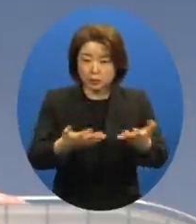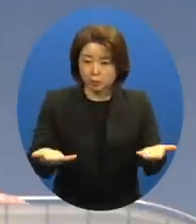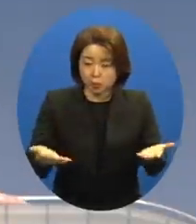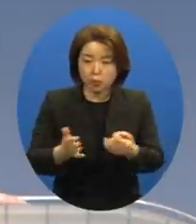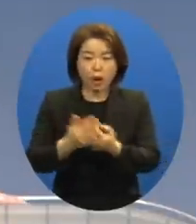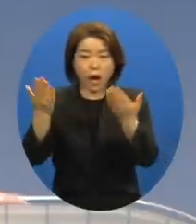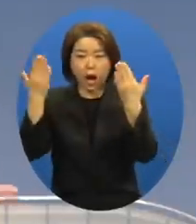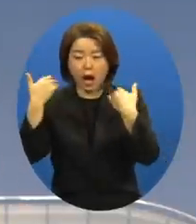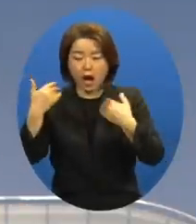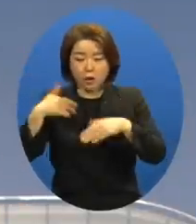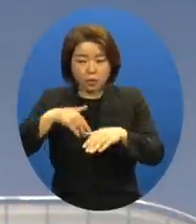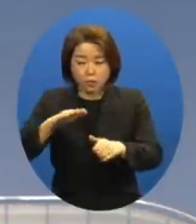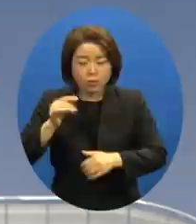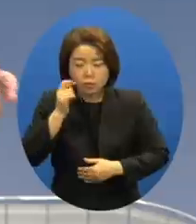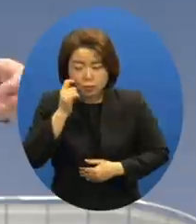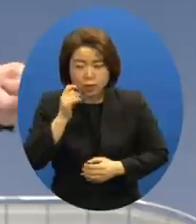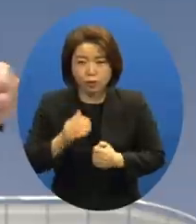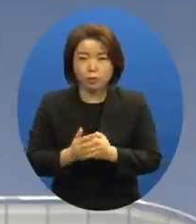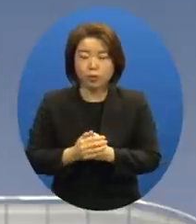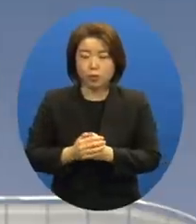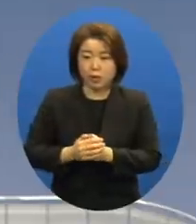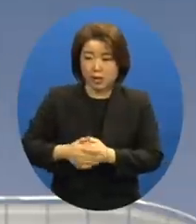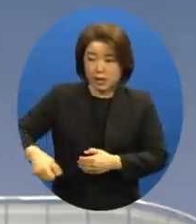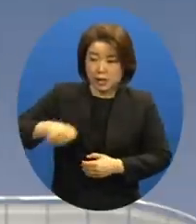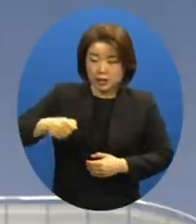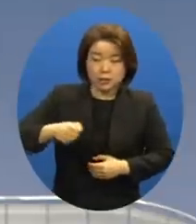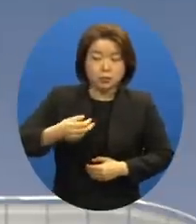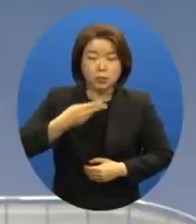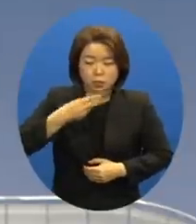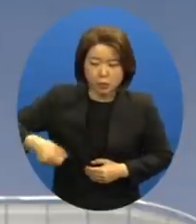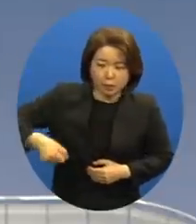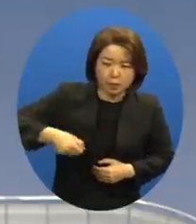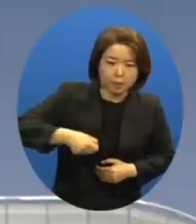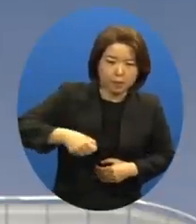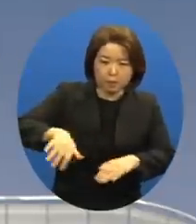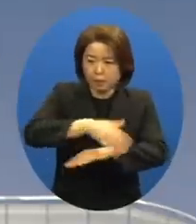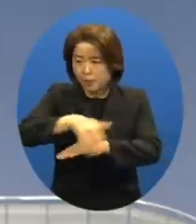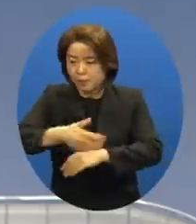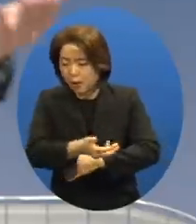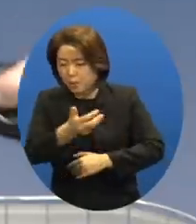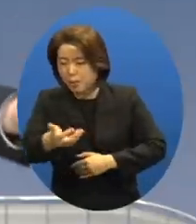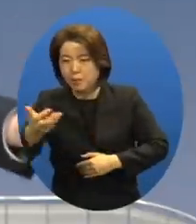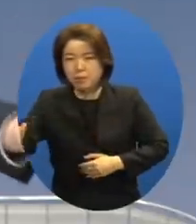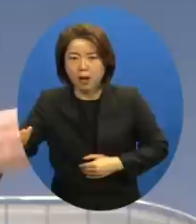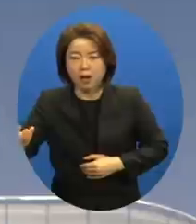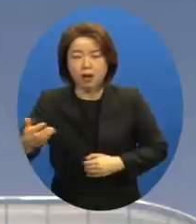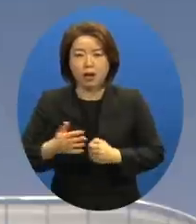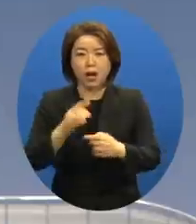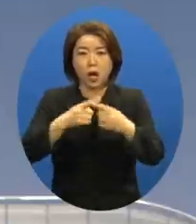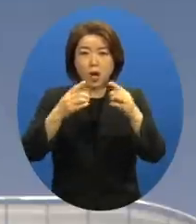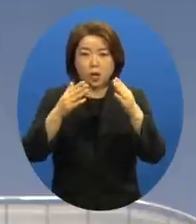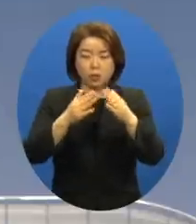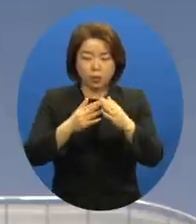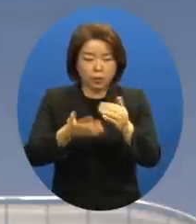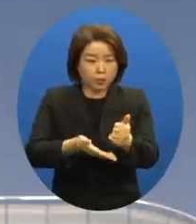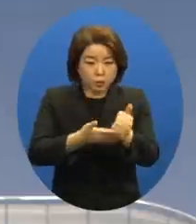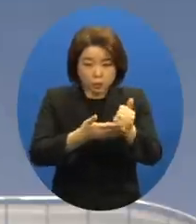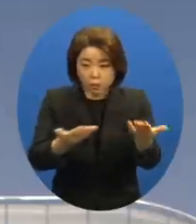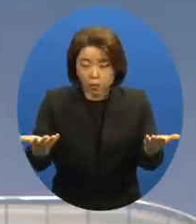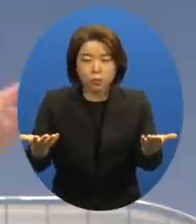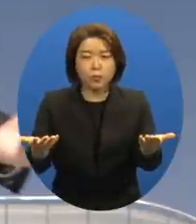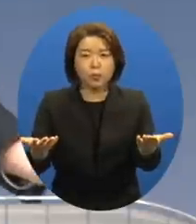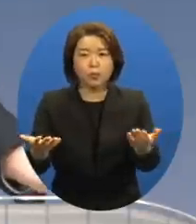못하고 짐도 풀지 못해서 트렁크 끌고 다니고 교회는 선교 교회는 없고